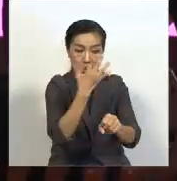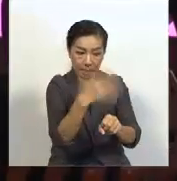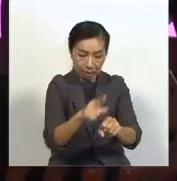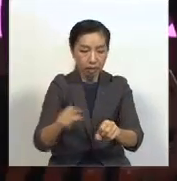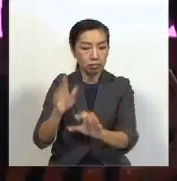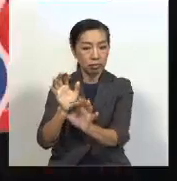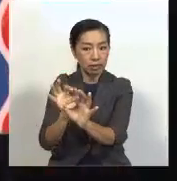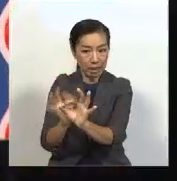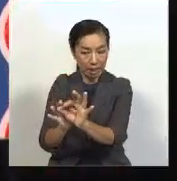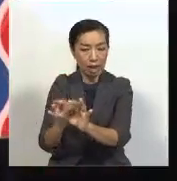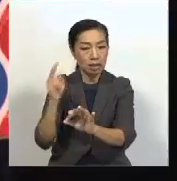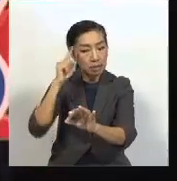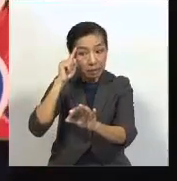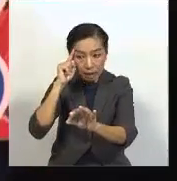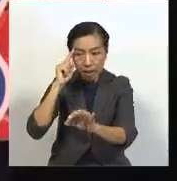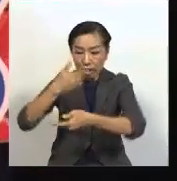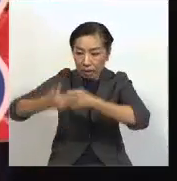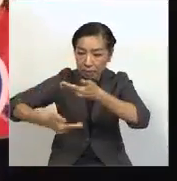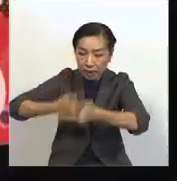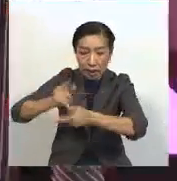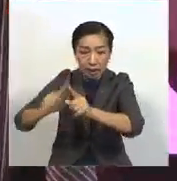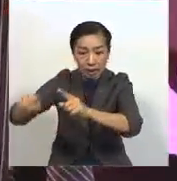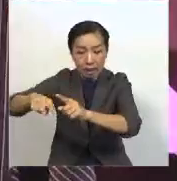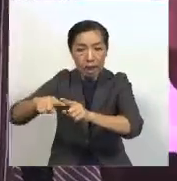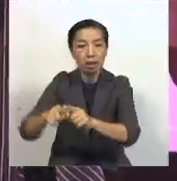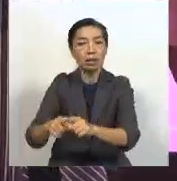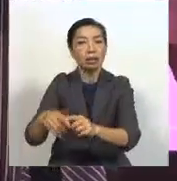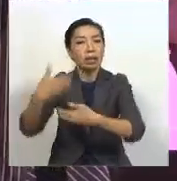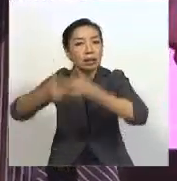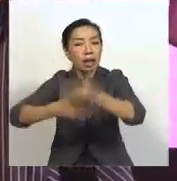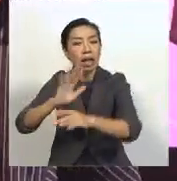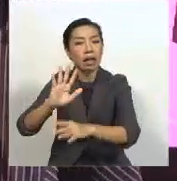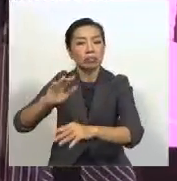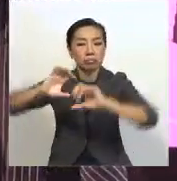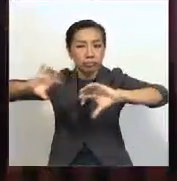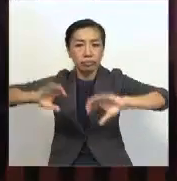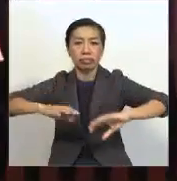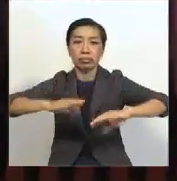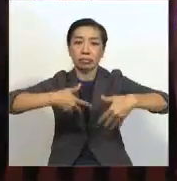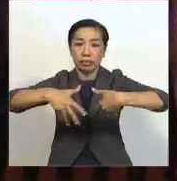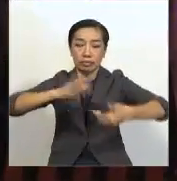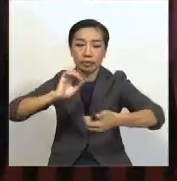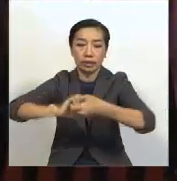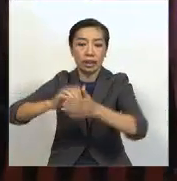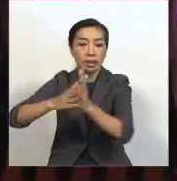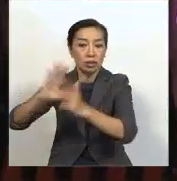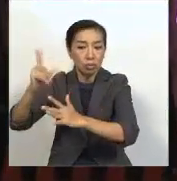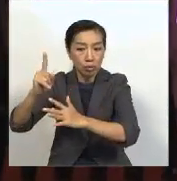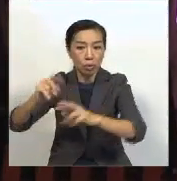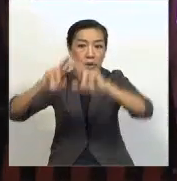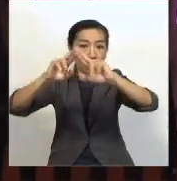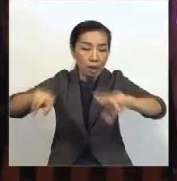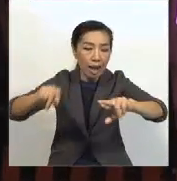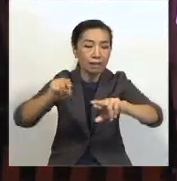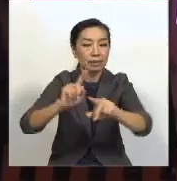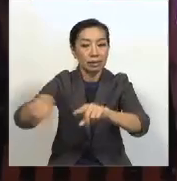ๆของธนาคารอย่างเช่นตลาดประชารัฐสีชมพูร้านค้าประชารัฐรวมทั้งสนับสนุนการทำธุรกิจผ่านอีคอ